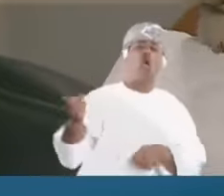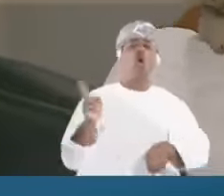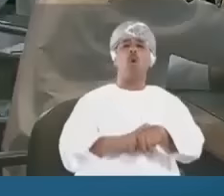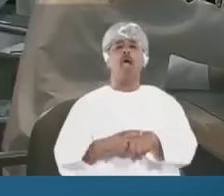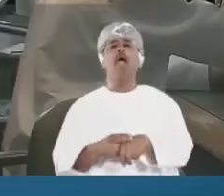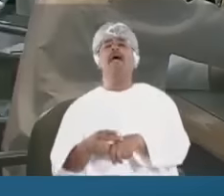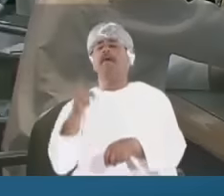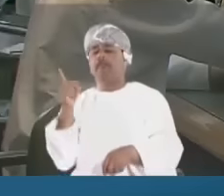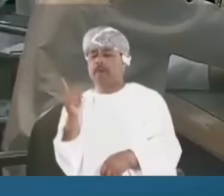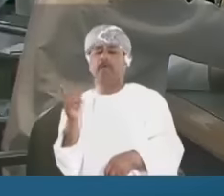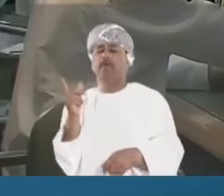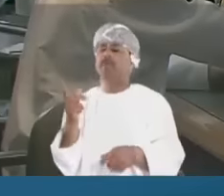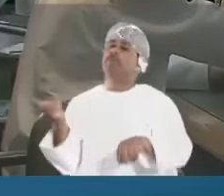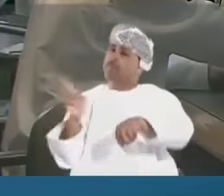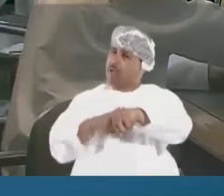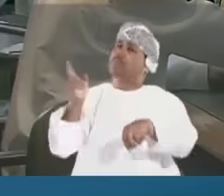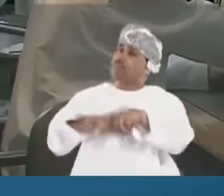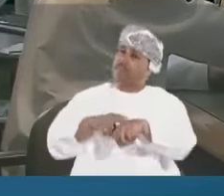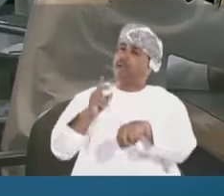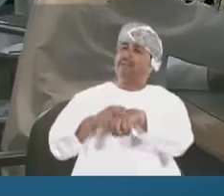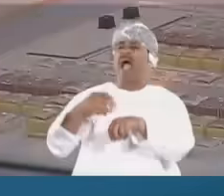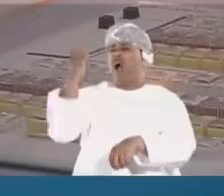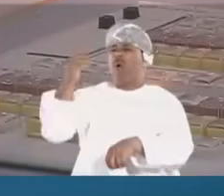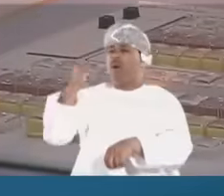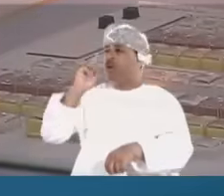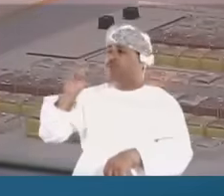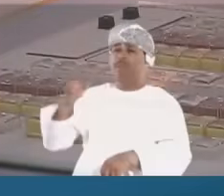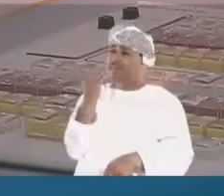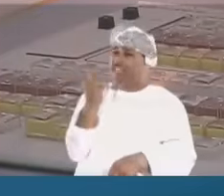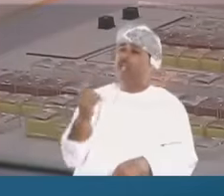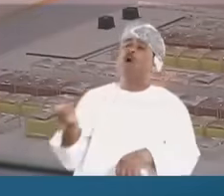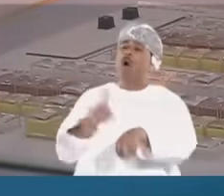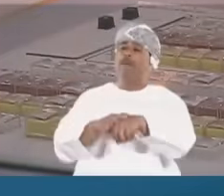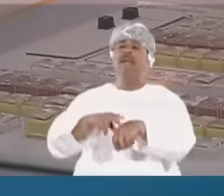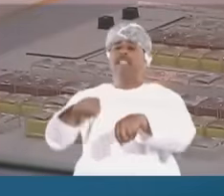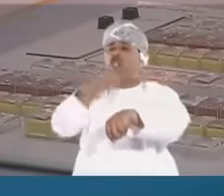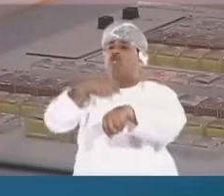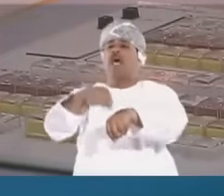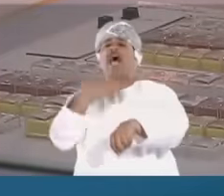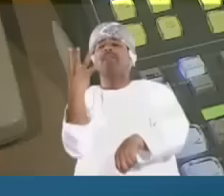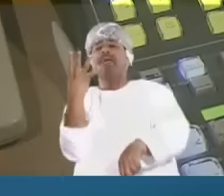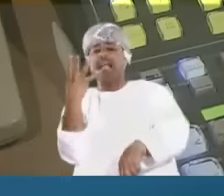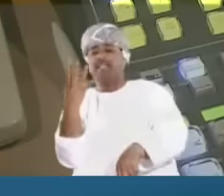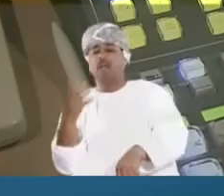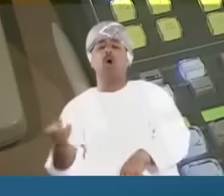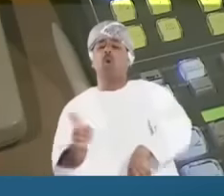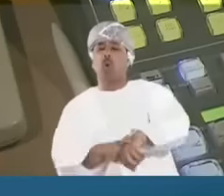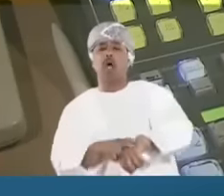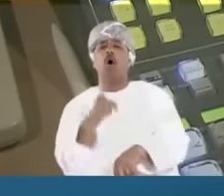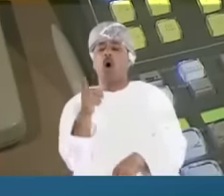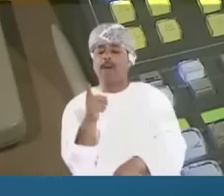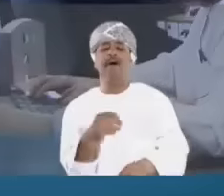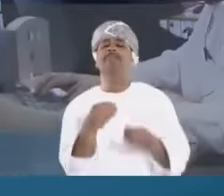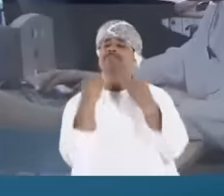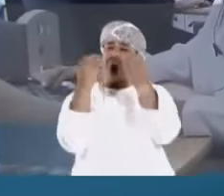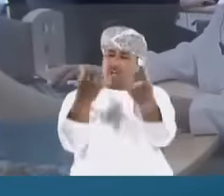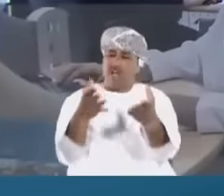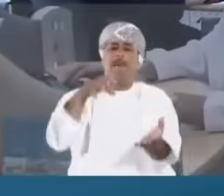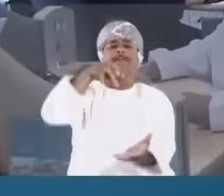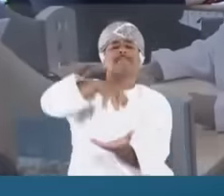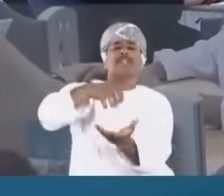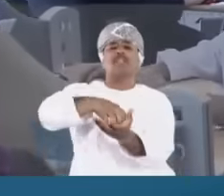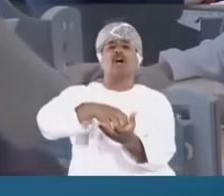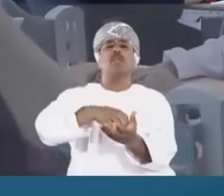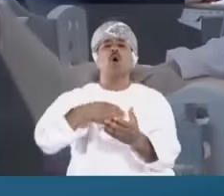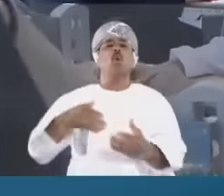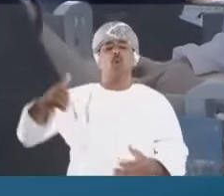إعادة مشاهدة ما فات من البرامج حتى 4 ساعات سابقة. وتتوفر الخدمة في منطقة